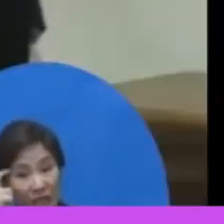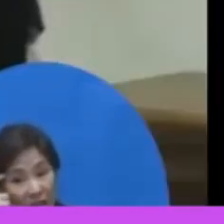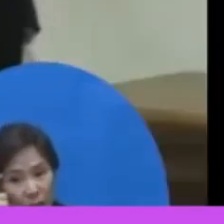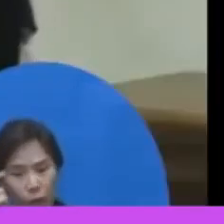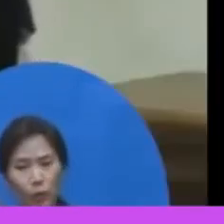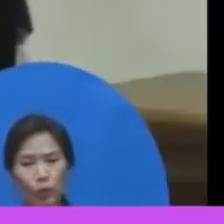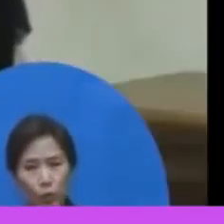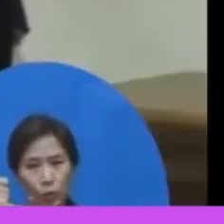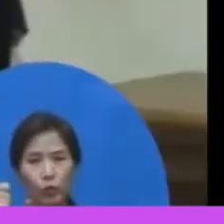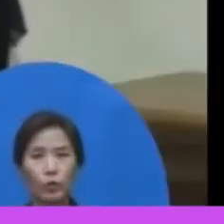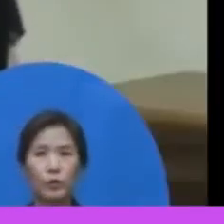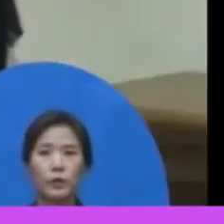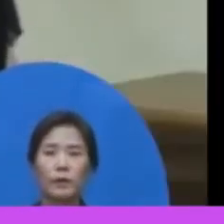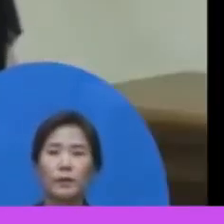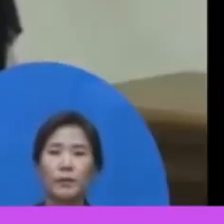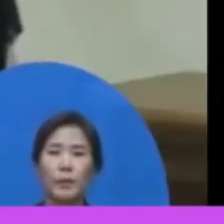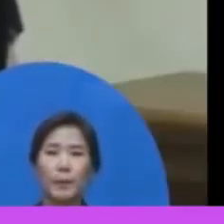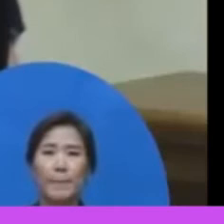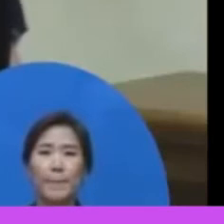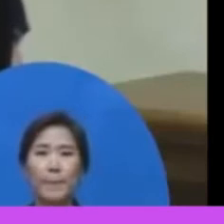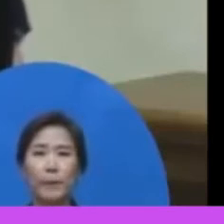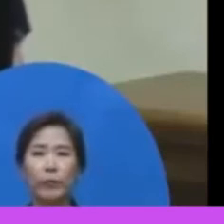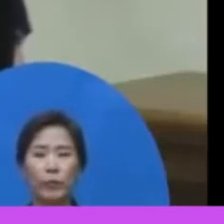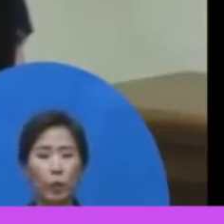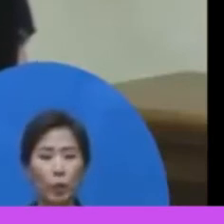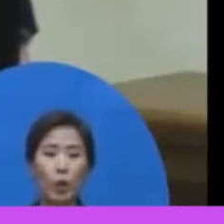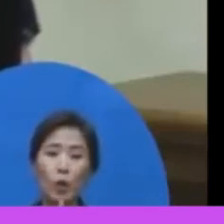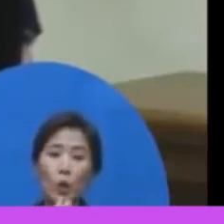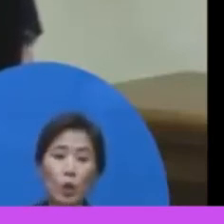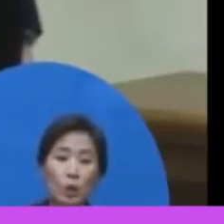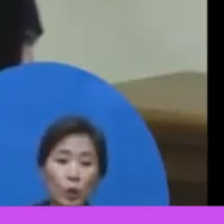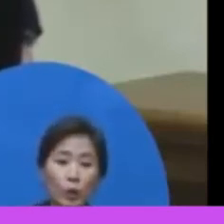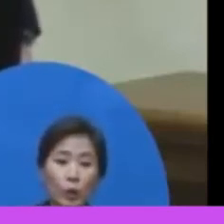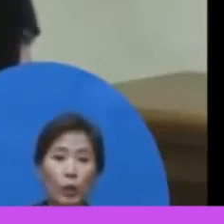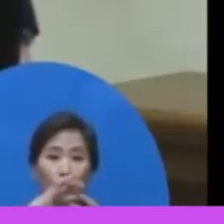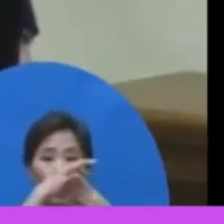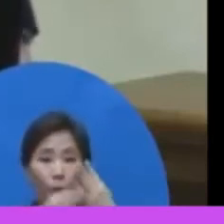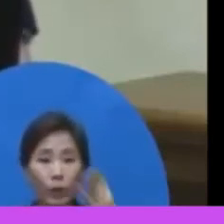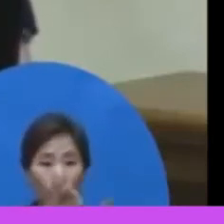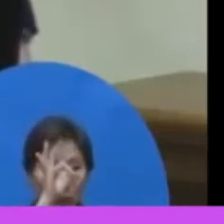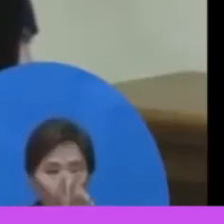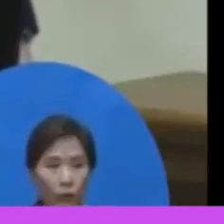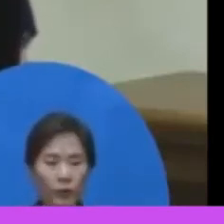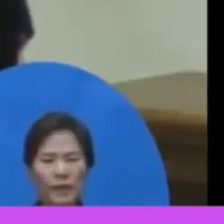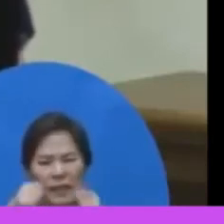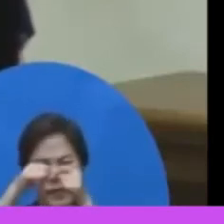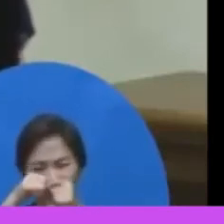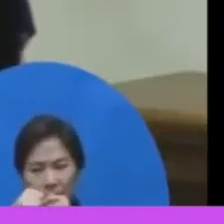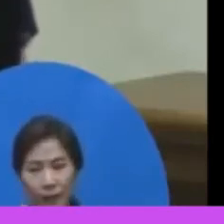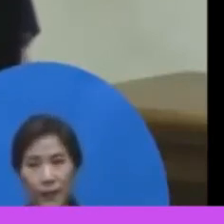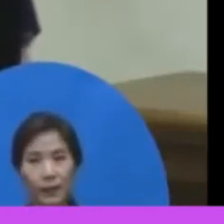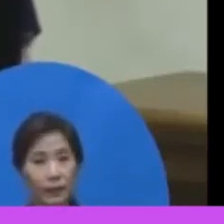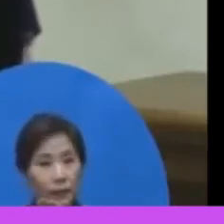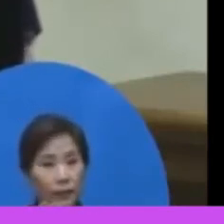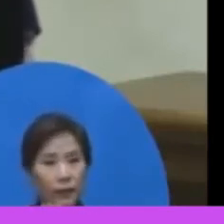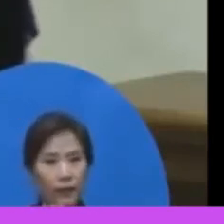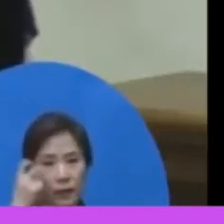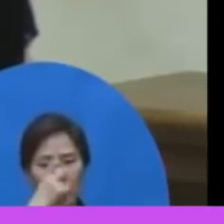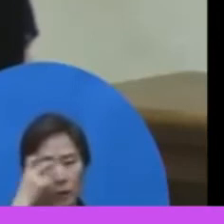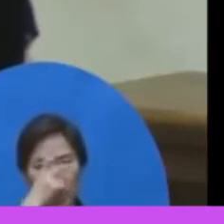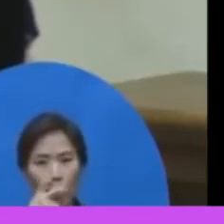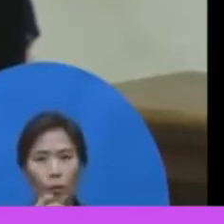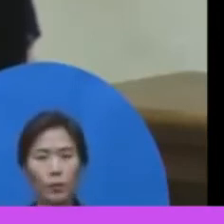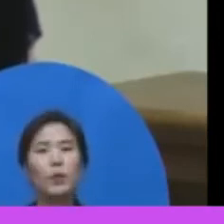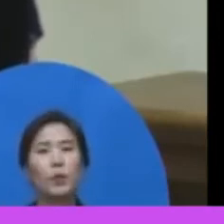있지 않은가. 그리고 이제 이런 소극적 요건에 관련된 부분들은 구체화를 위해서 최소 요건들을 규정해 둔 것이